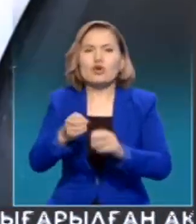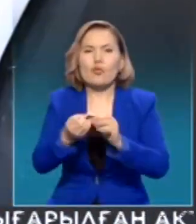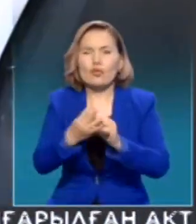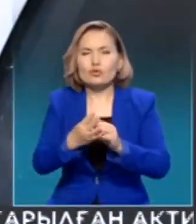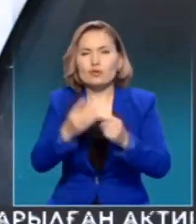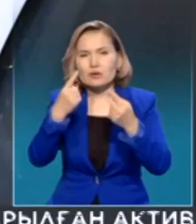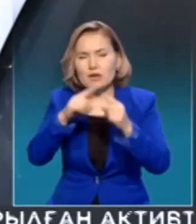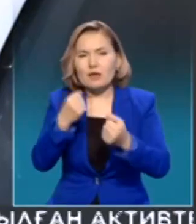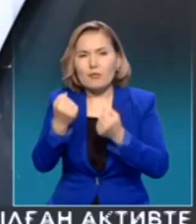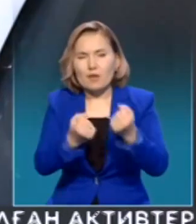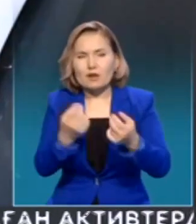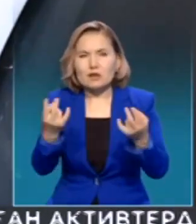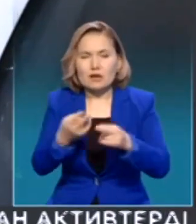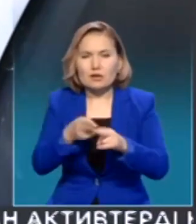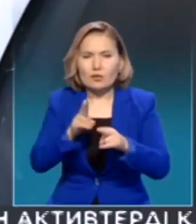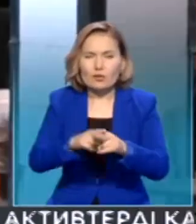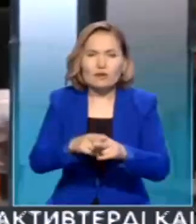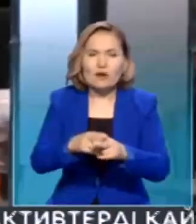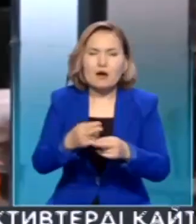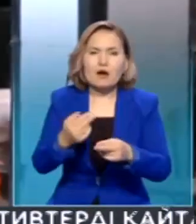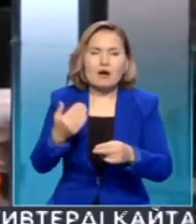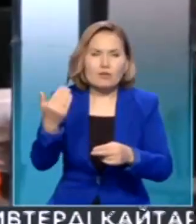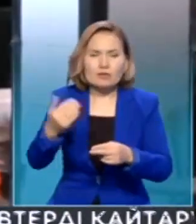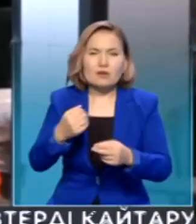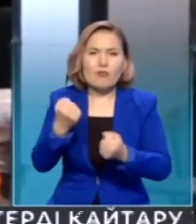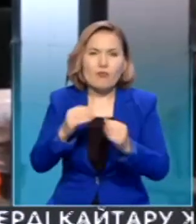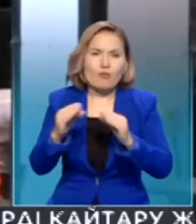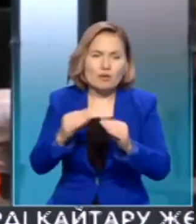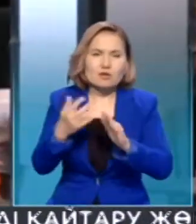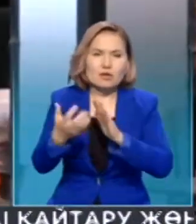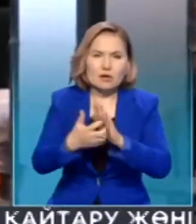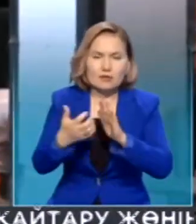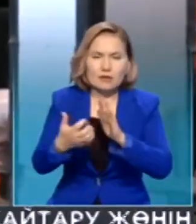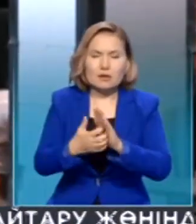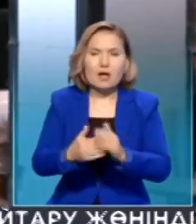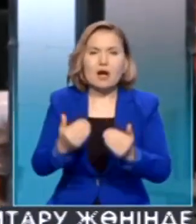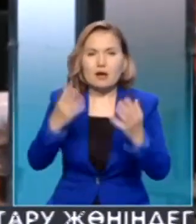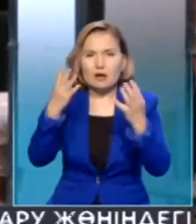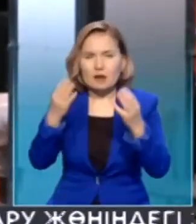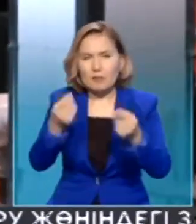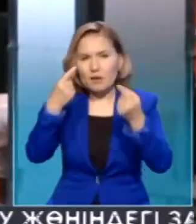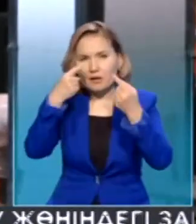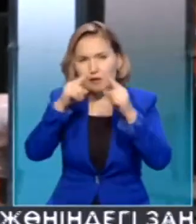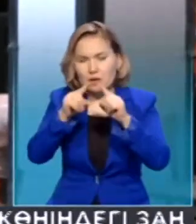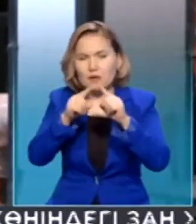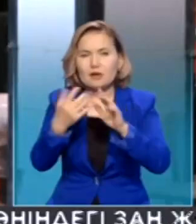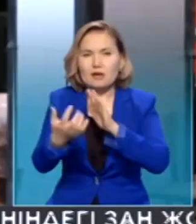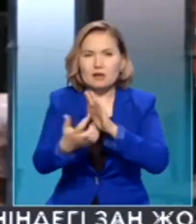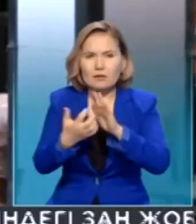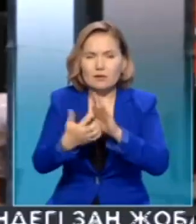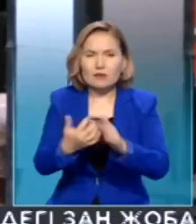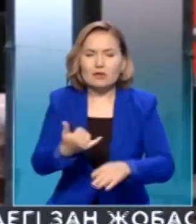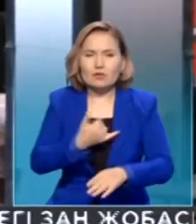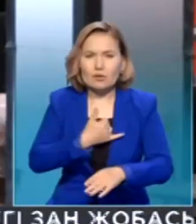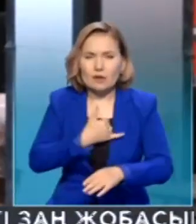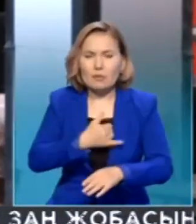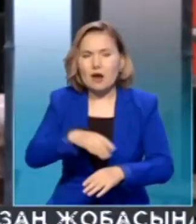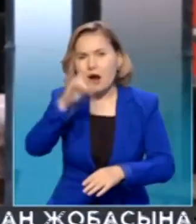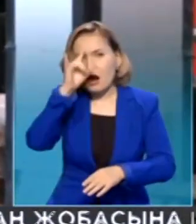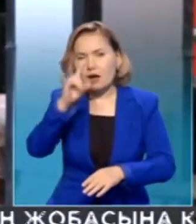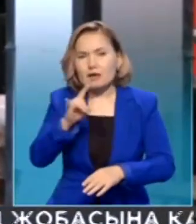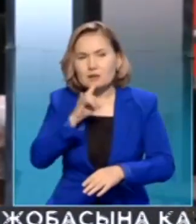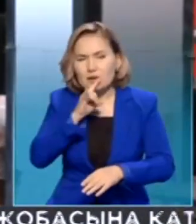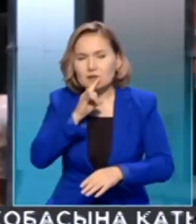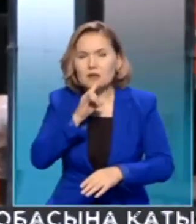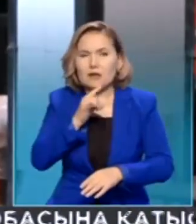техника керек, бірақ қол қысқа. Біздерге кедергі болып отырған қазір уақытта құрал жабдықтар сатып алу бойынша ол Қазақстанда